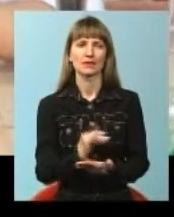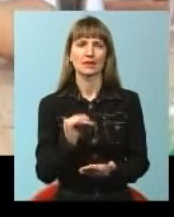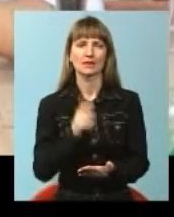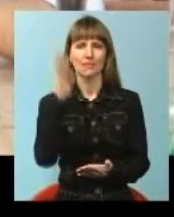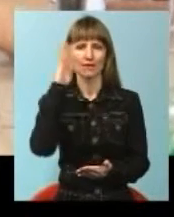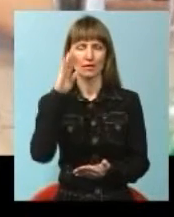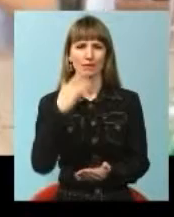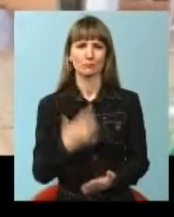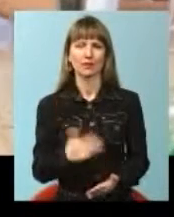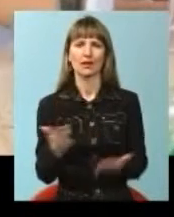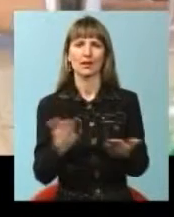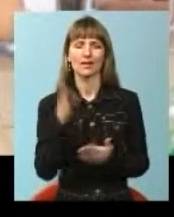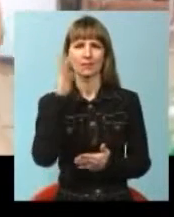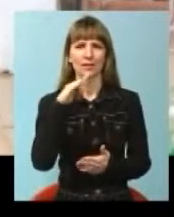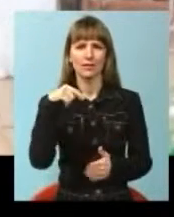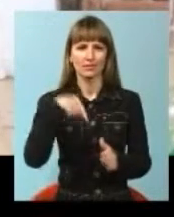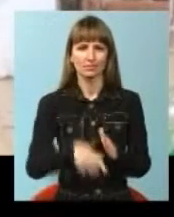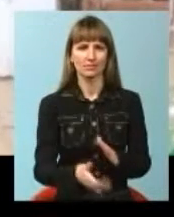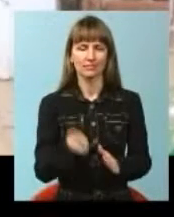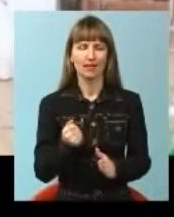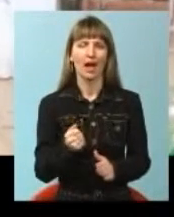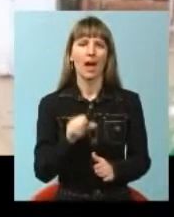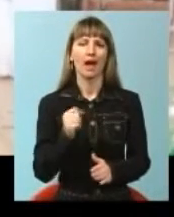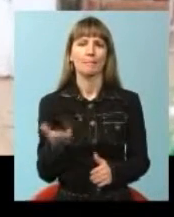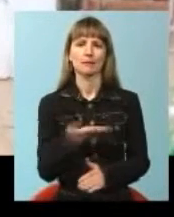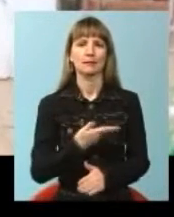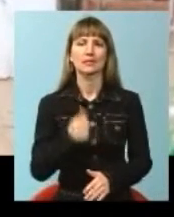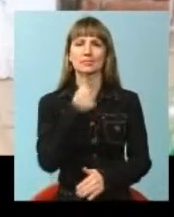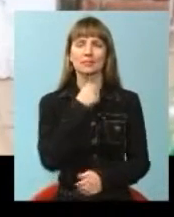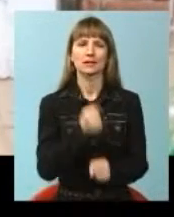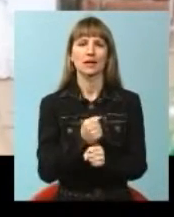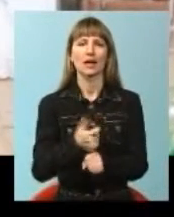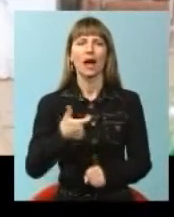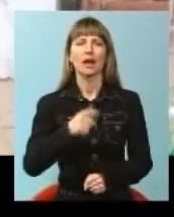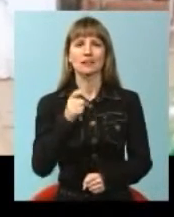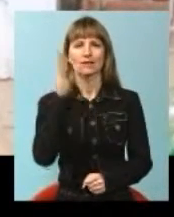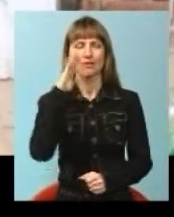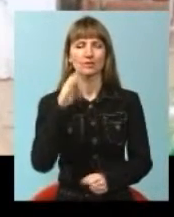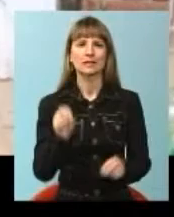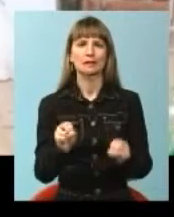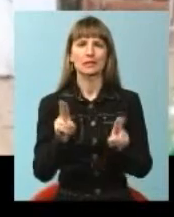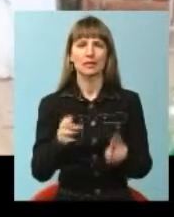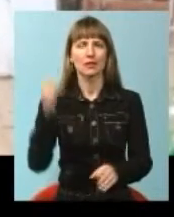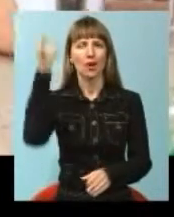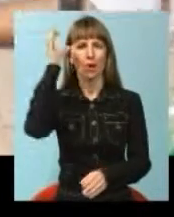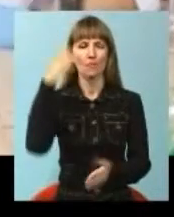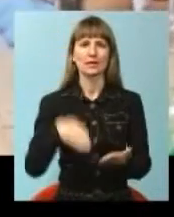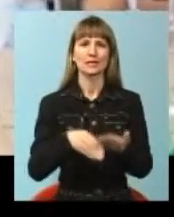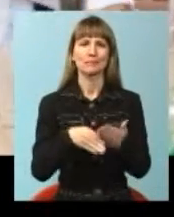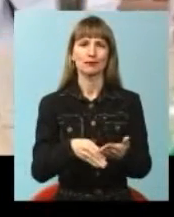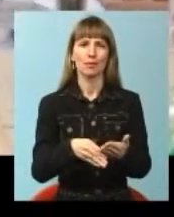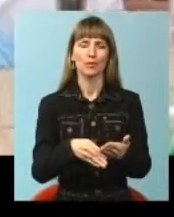це мінеральна якась вода, так? А ми з вами зараз спробуємо зробити газовану воду, але таку спеціальну, наукову, за